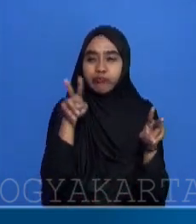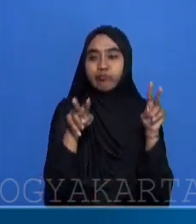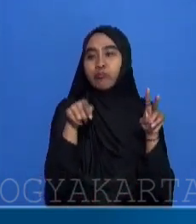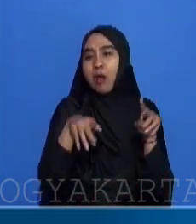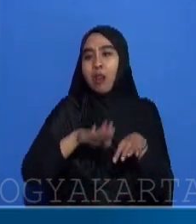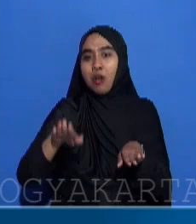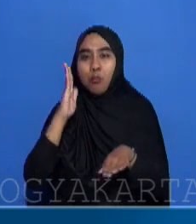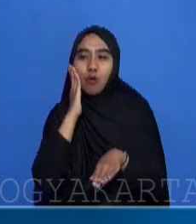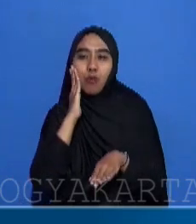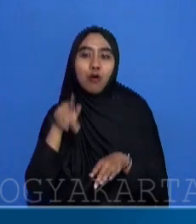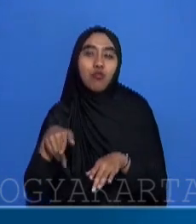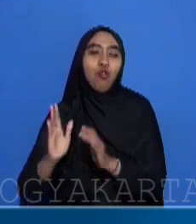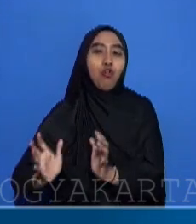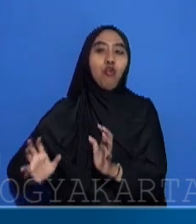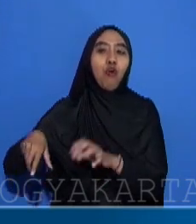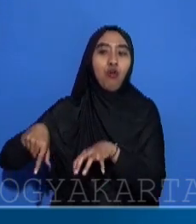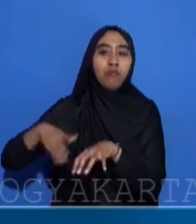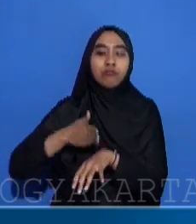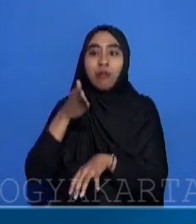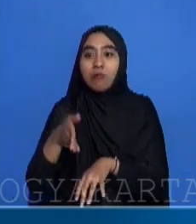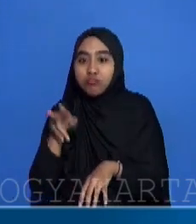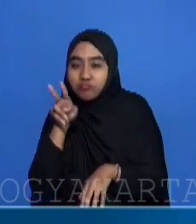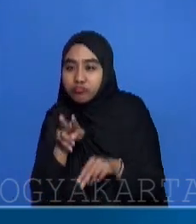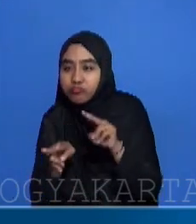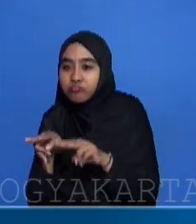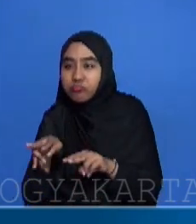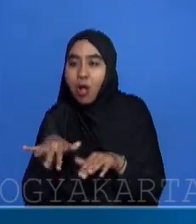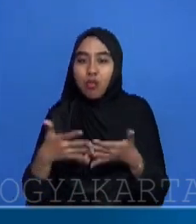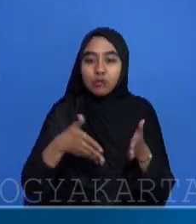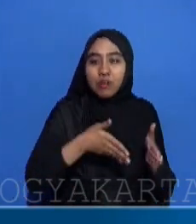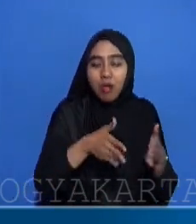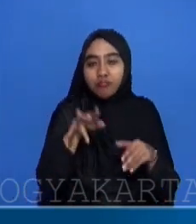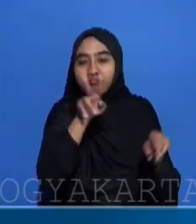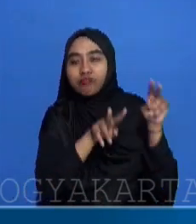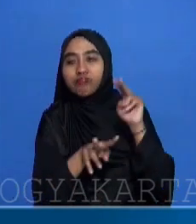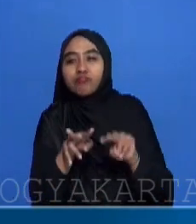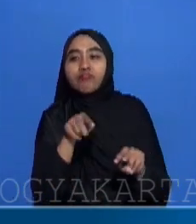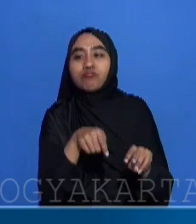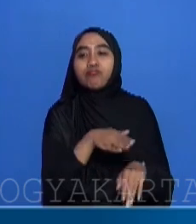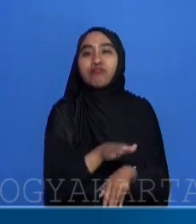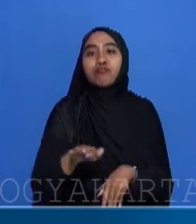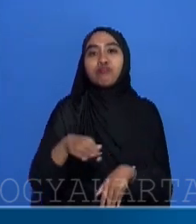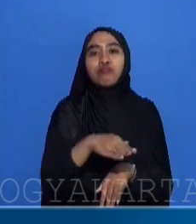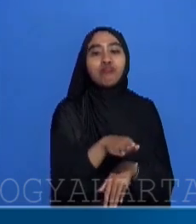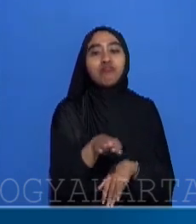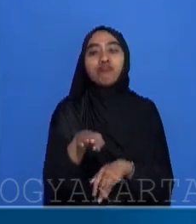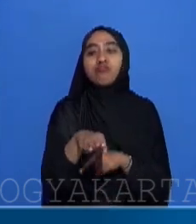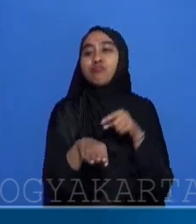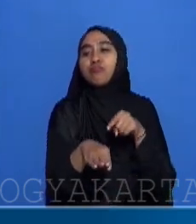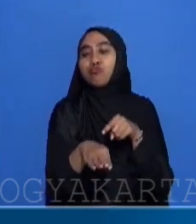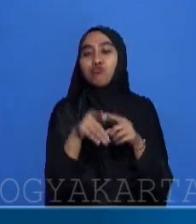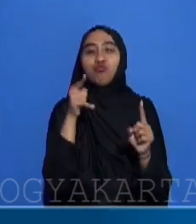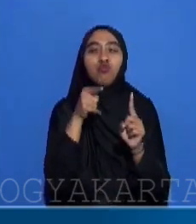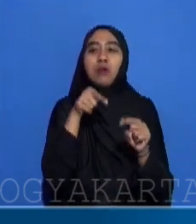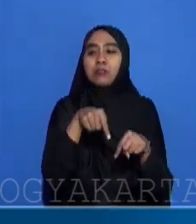muda, dan mengitari jalur rawan laka lantas, serta melakukan razia di jalan. Kegiatan Blue Light Patrol ini dinilai efektif